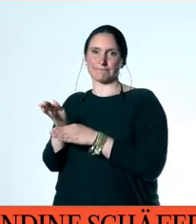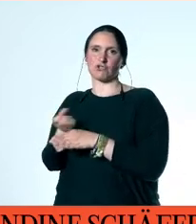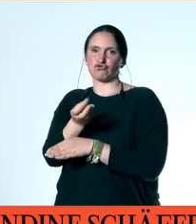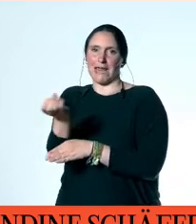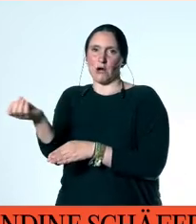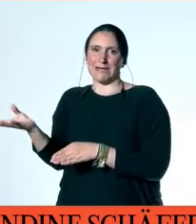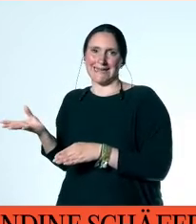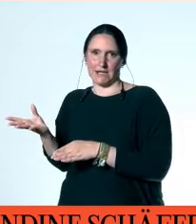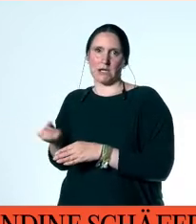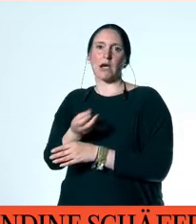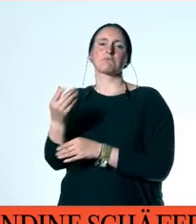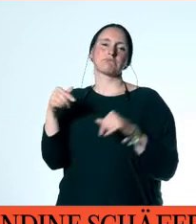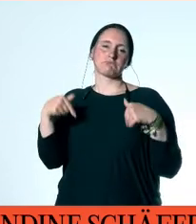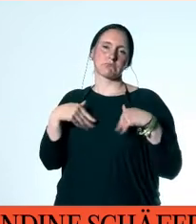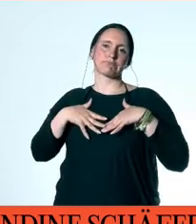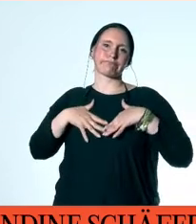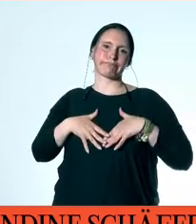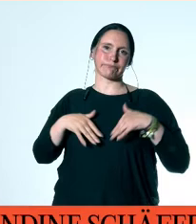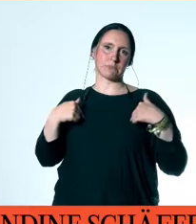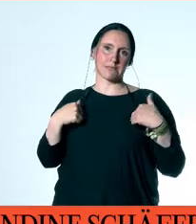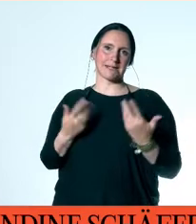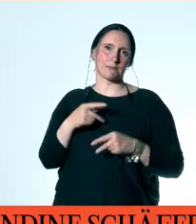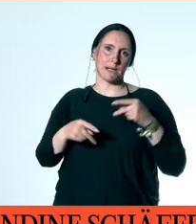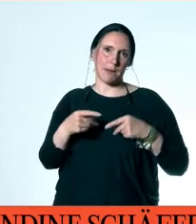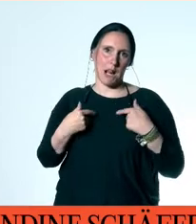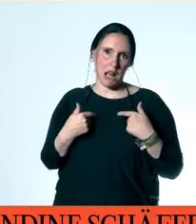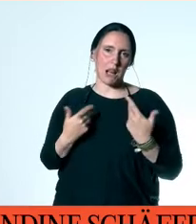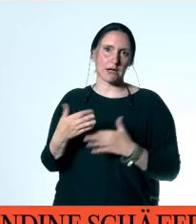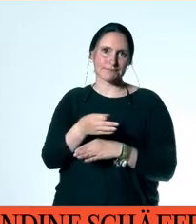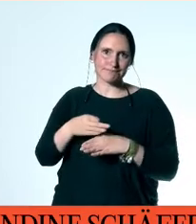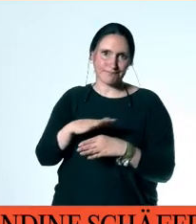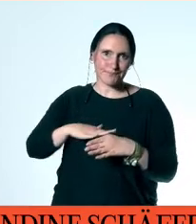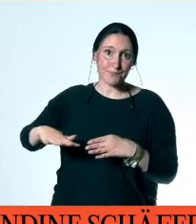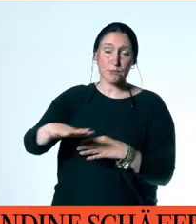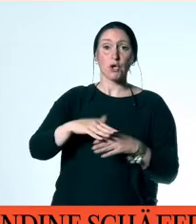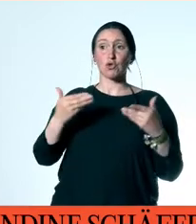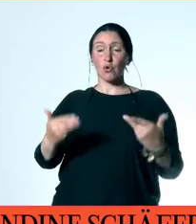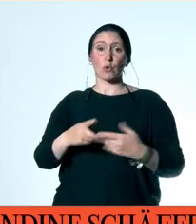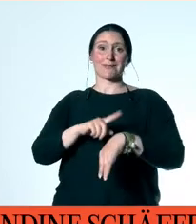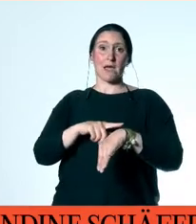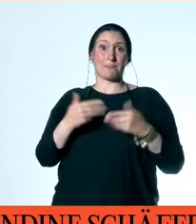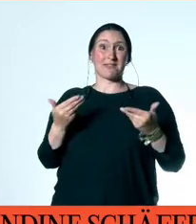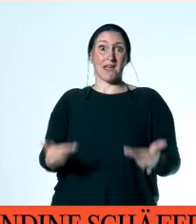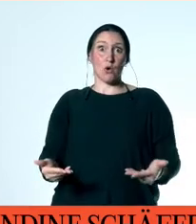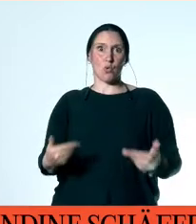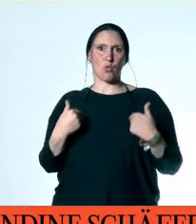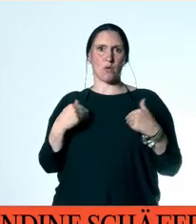Wir versuchen, die indigene Kultur auch weiterzuleben. Das ist eine Kultur des Teilens.